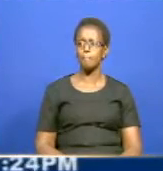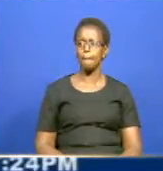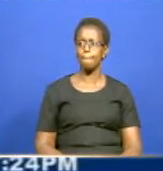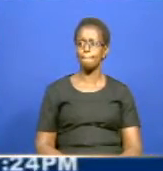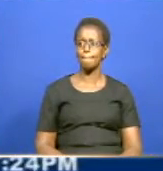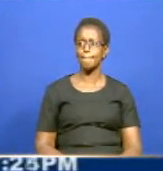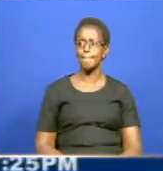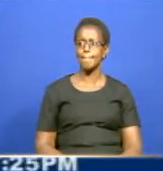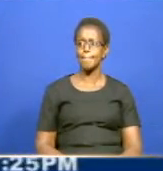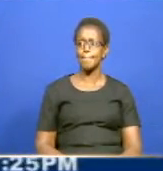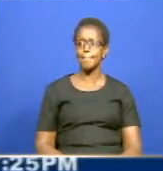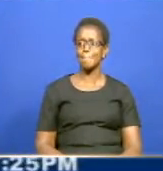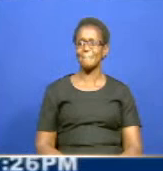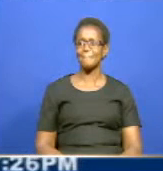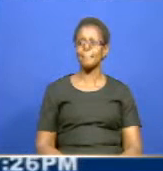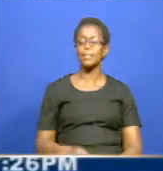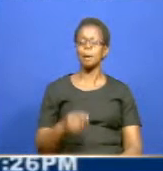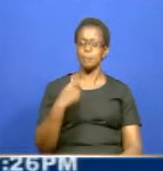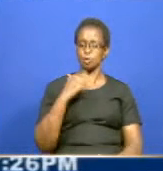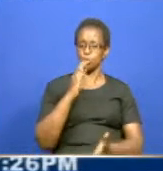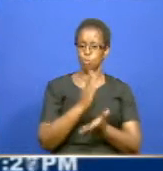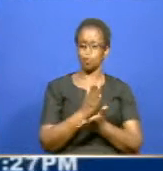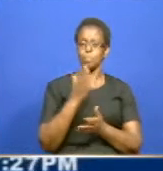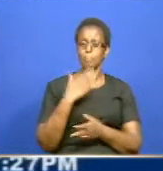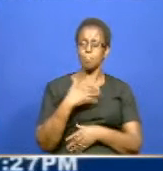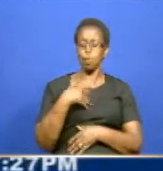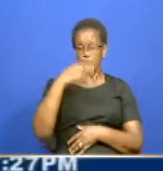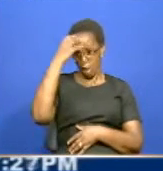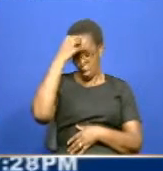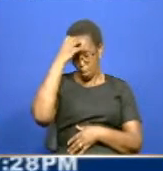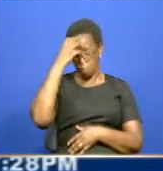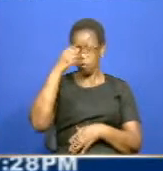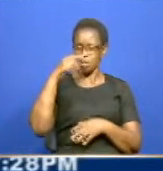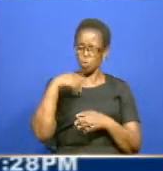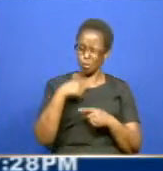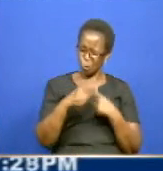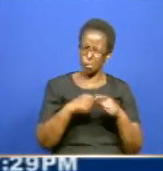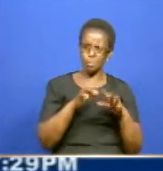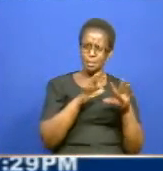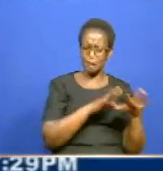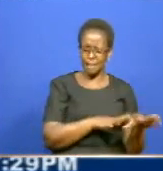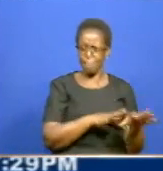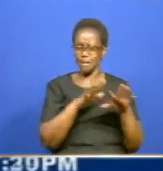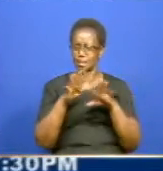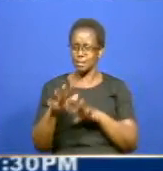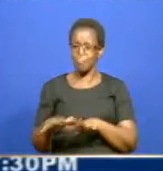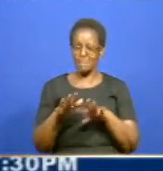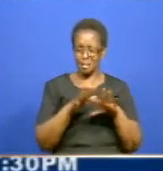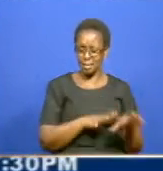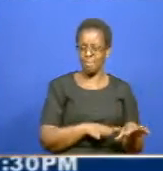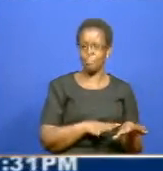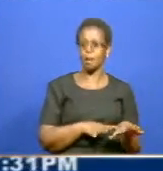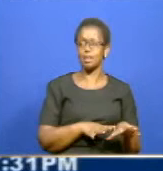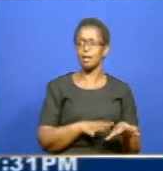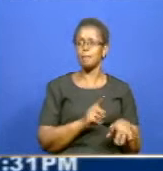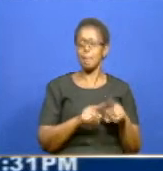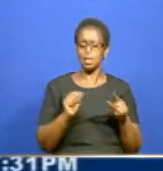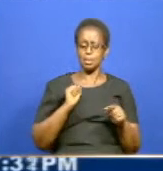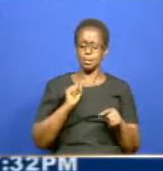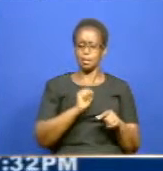ningefurahia kwa sababu watu wa Lamu wanaendelea kusononeka kwa shida, ilhali senator wa kutoka